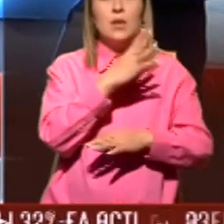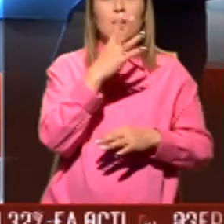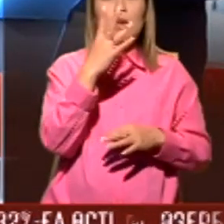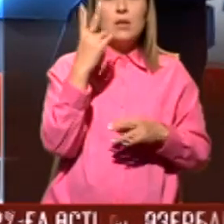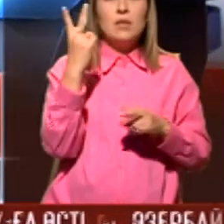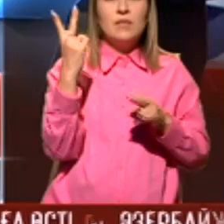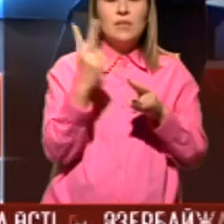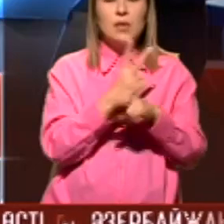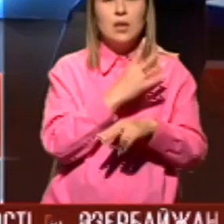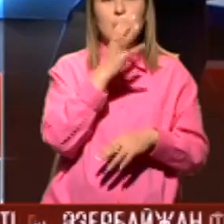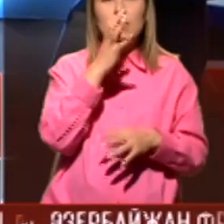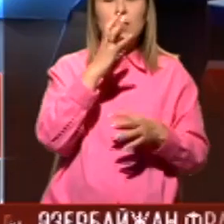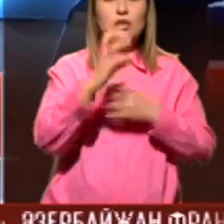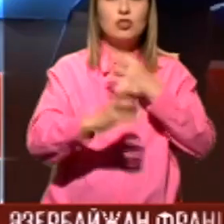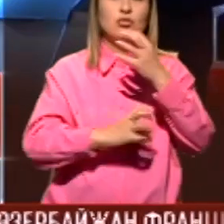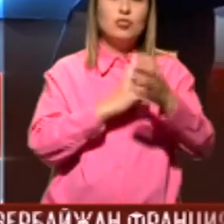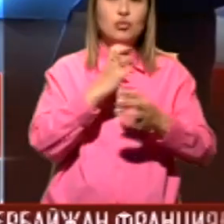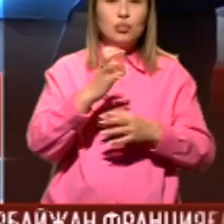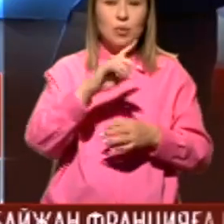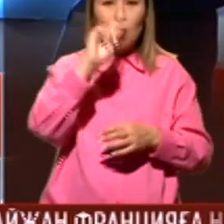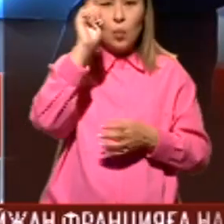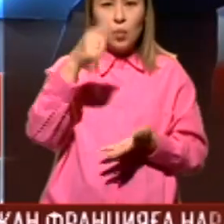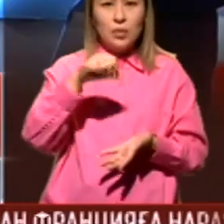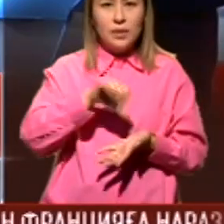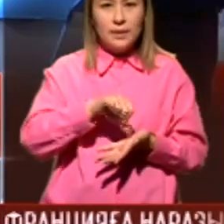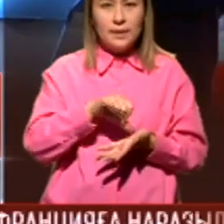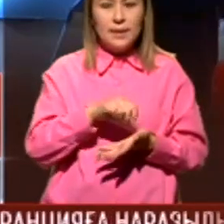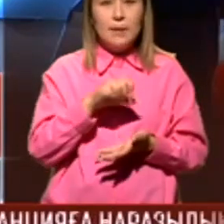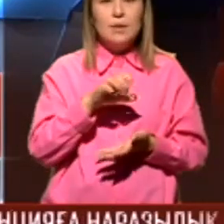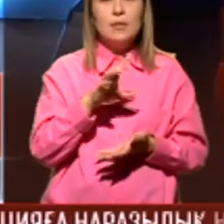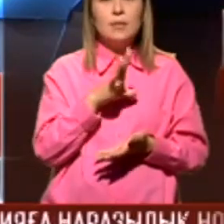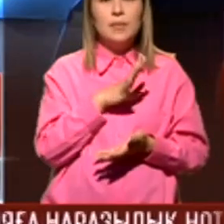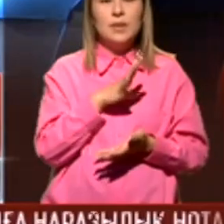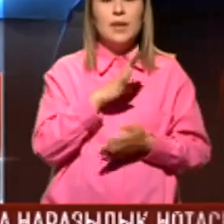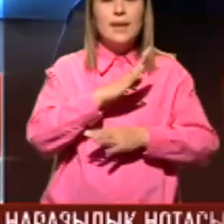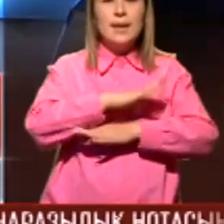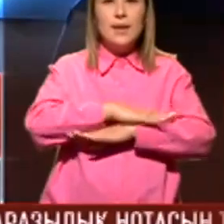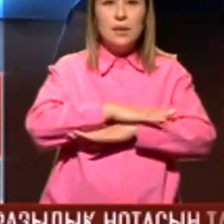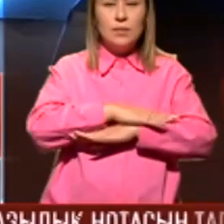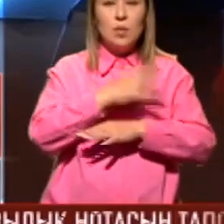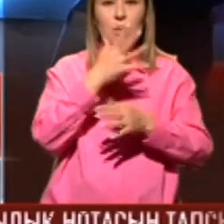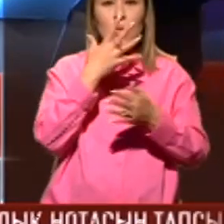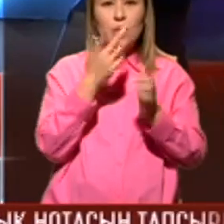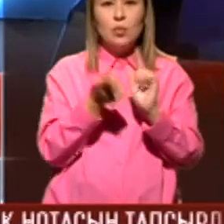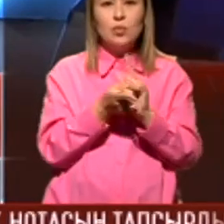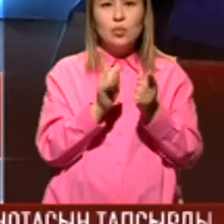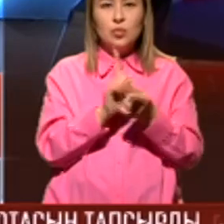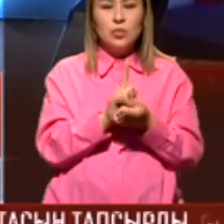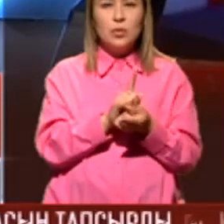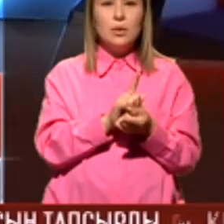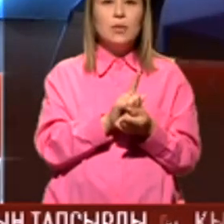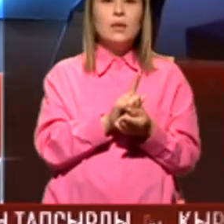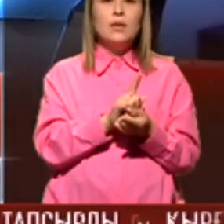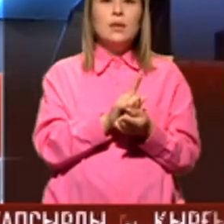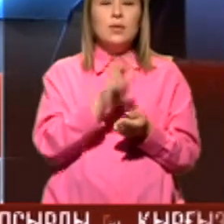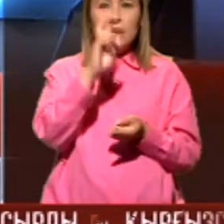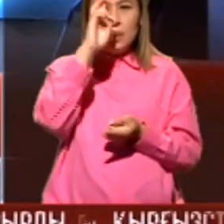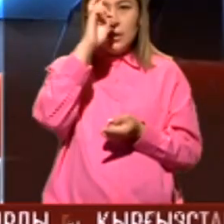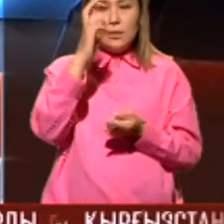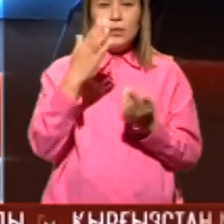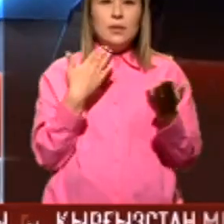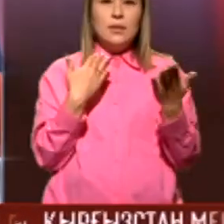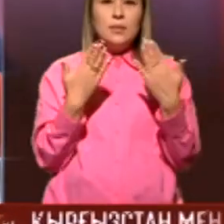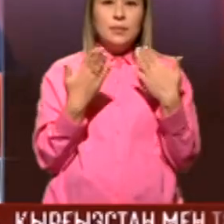реткі дүниежүзілік соғысты бастан өткізіп келіп қалыптасқан халықаралық тәртіптің өзгеруі, құндылықтардың мемлекеттер арасында